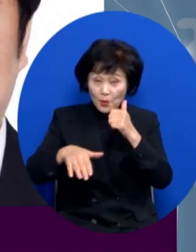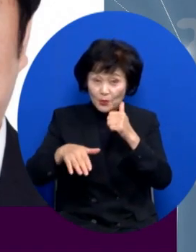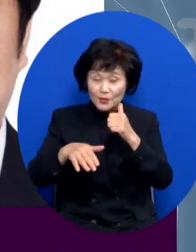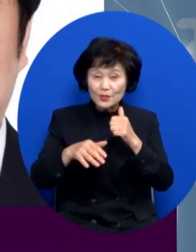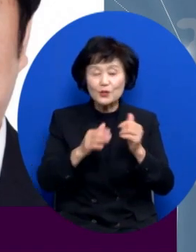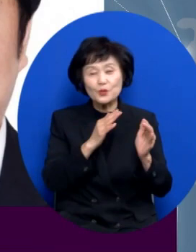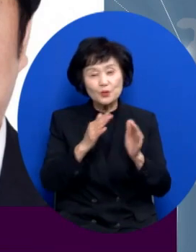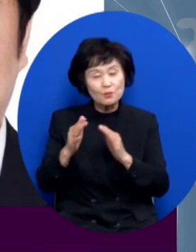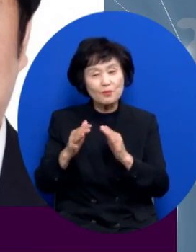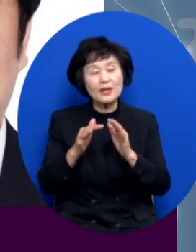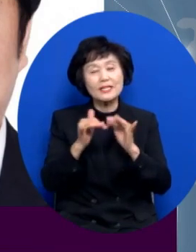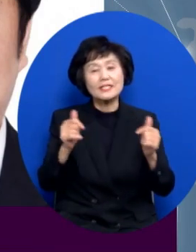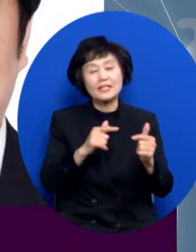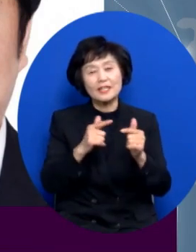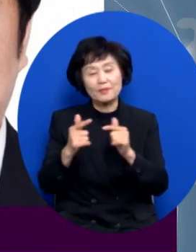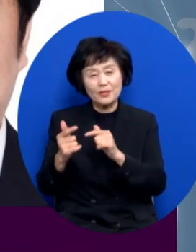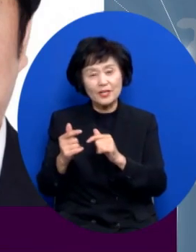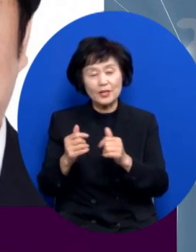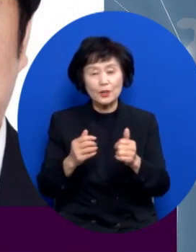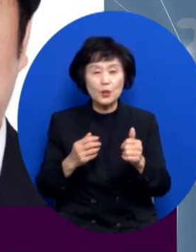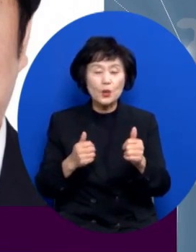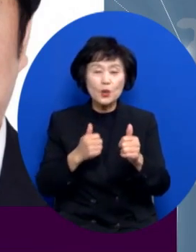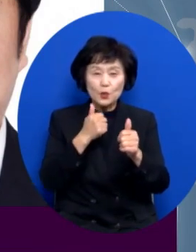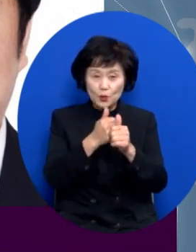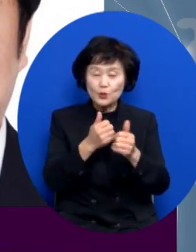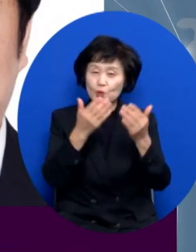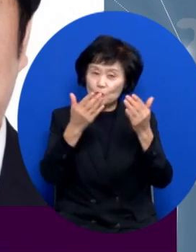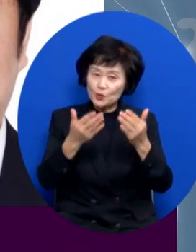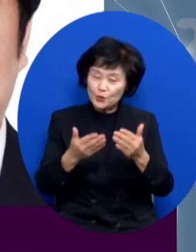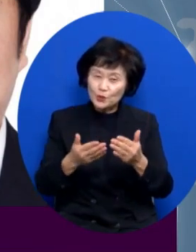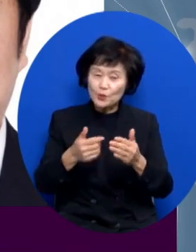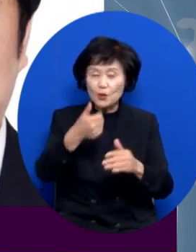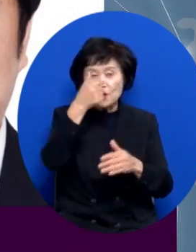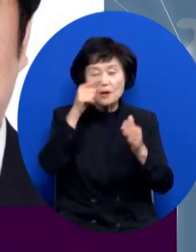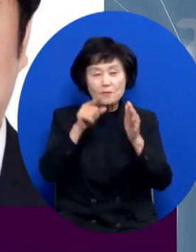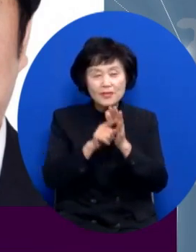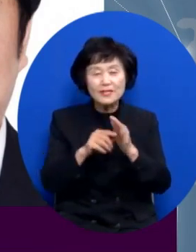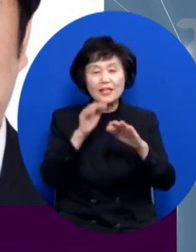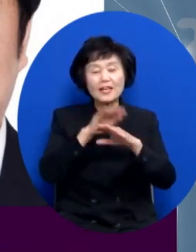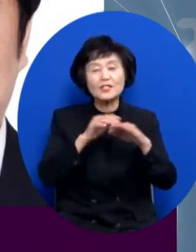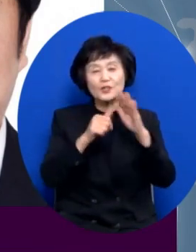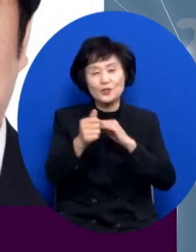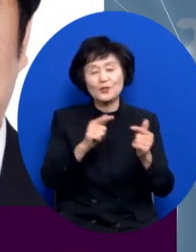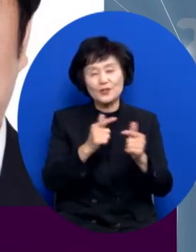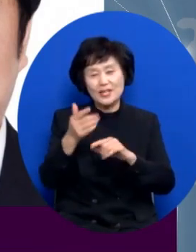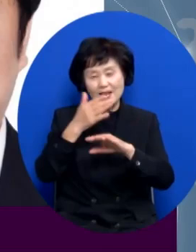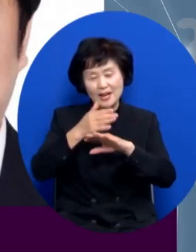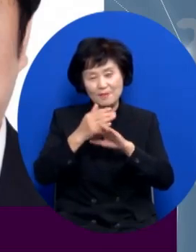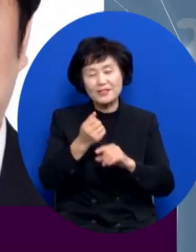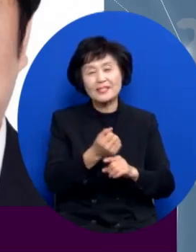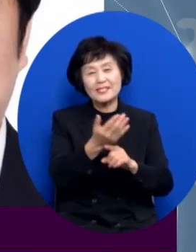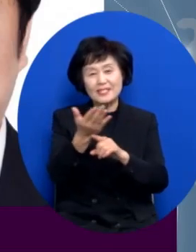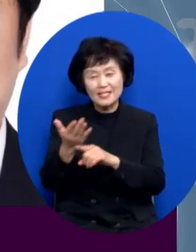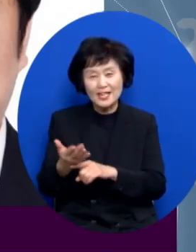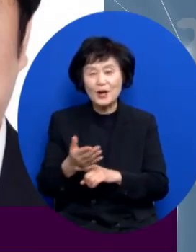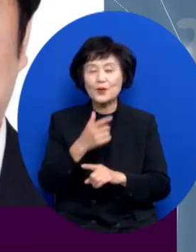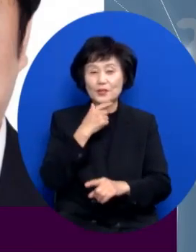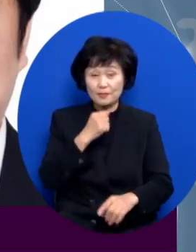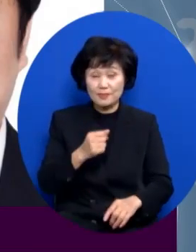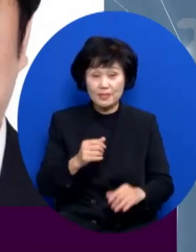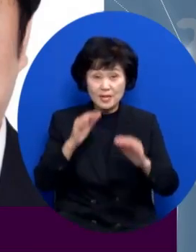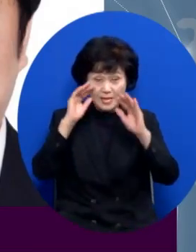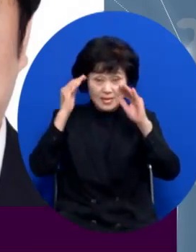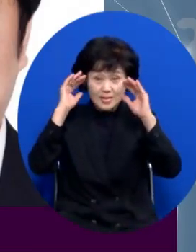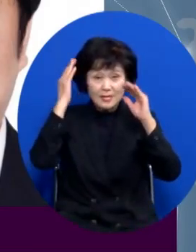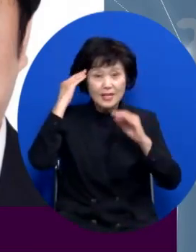그리고 도전을 준 기독 선수들에게 감사의 말을 전해드리고 싶습니다 대한민국 국민들